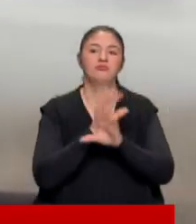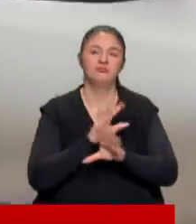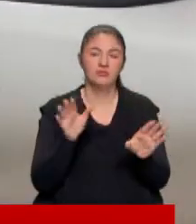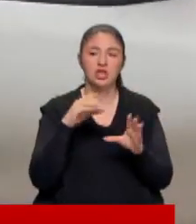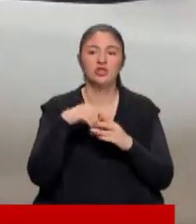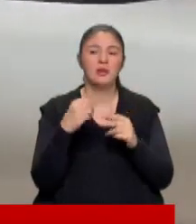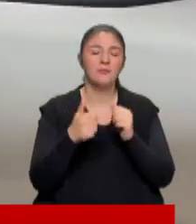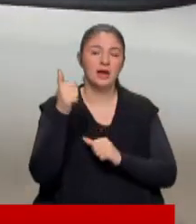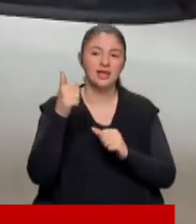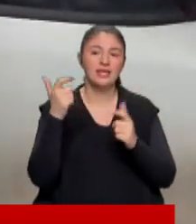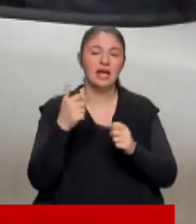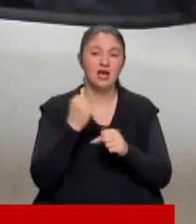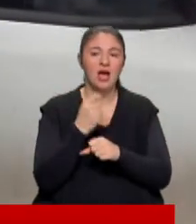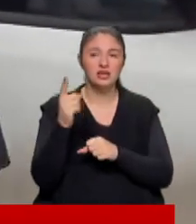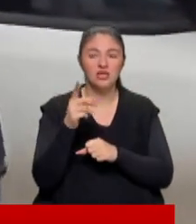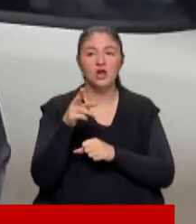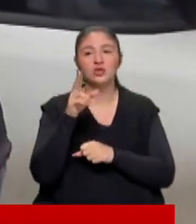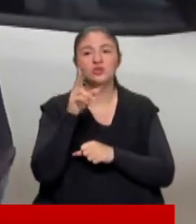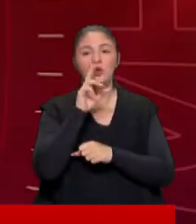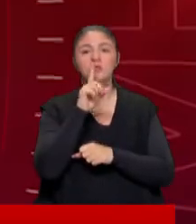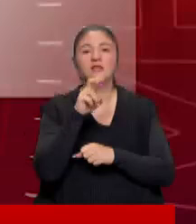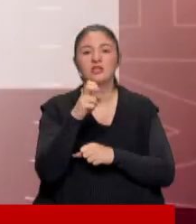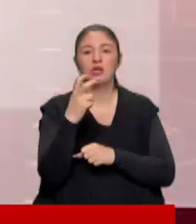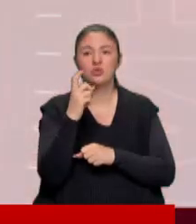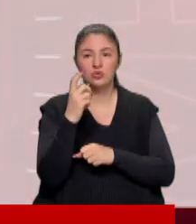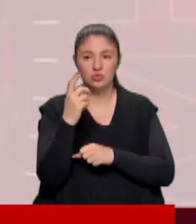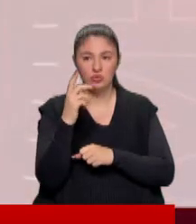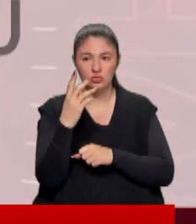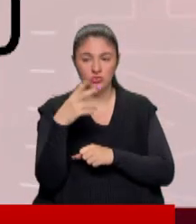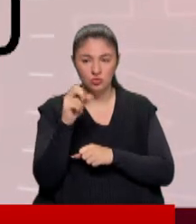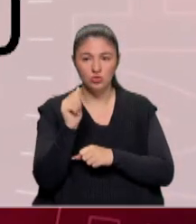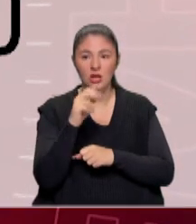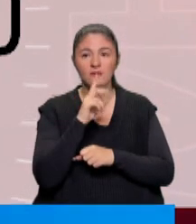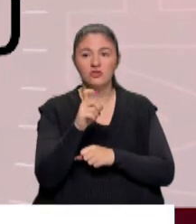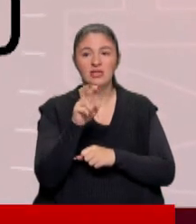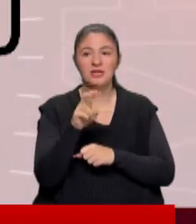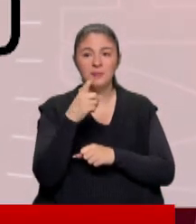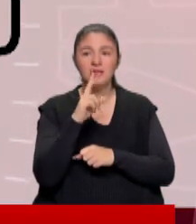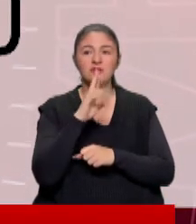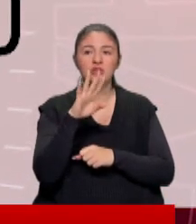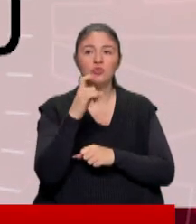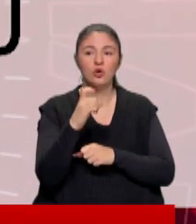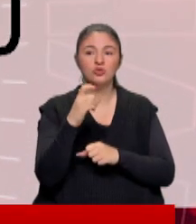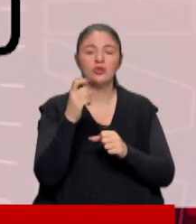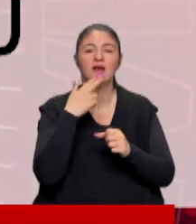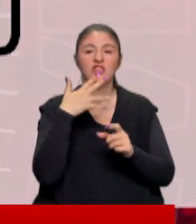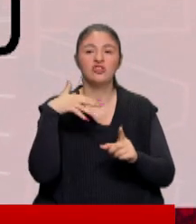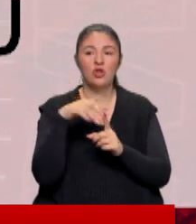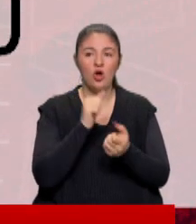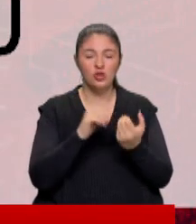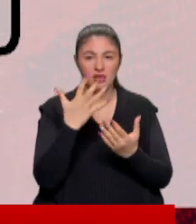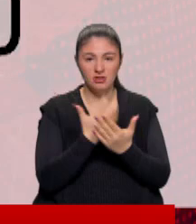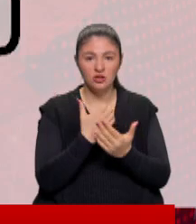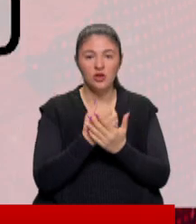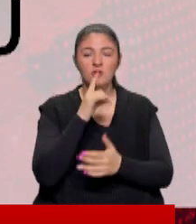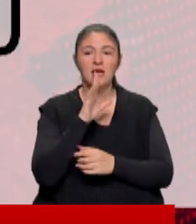gönderildi. İçişleri Bakanı Ali Yerlikaya ise son 180 günde 98.249 kadına şiddet olayının kaydedildiğini ve